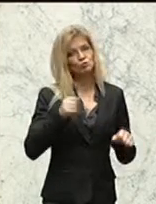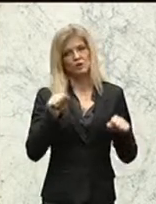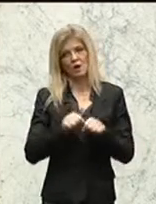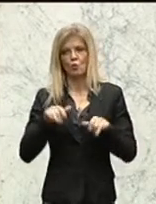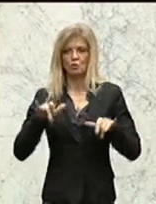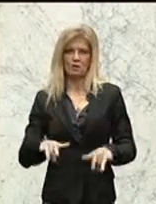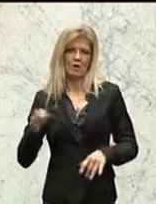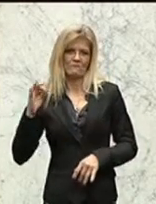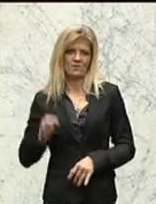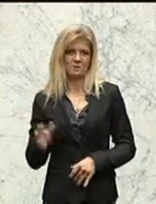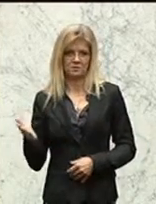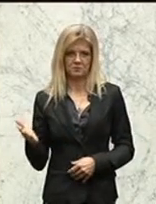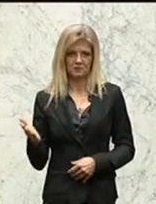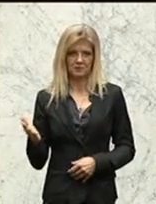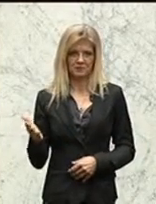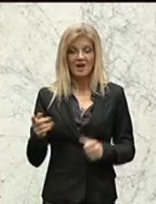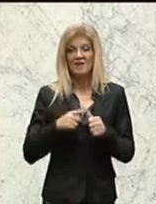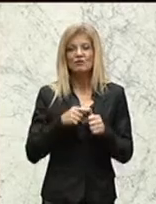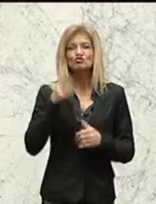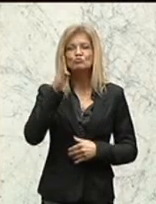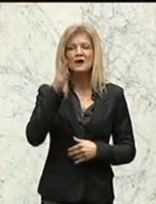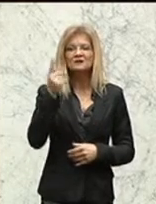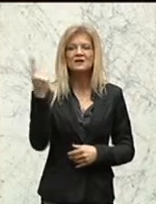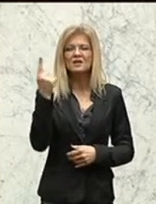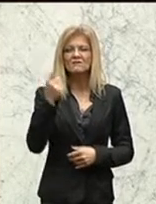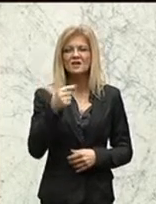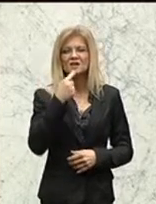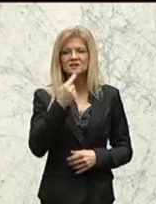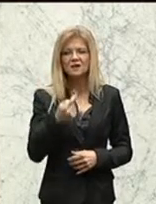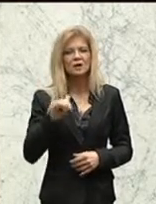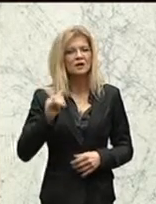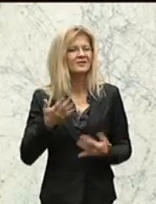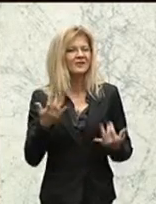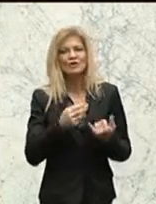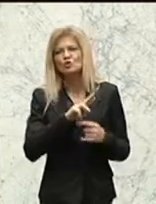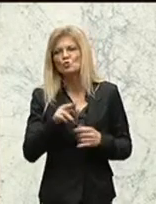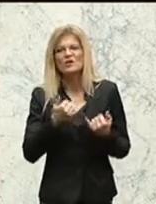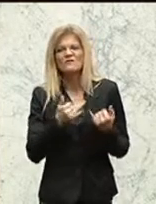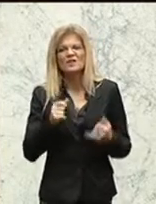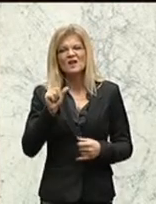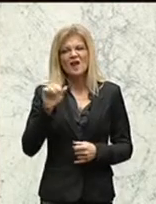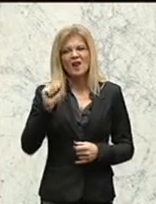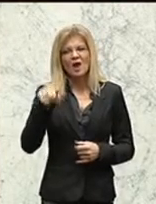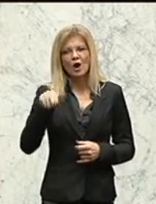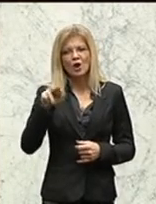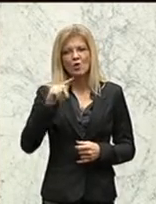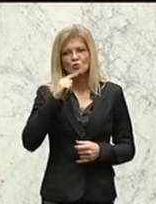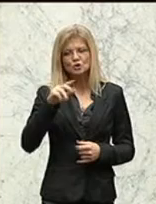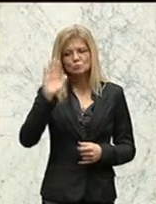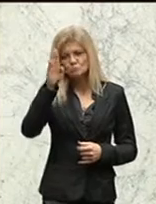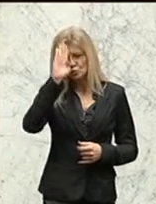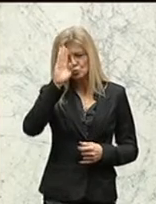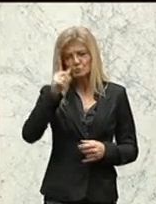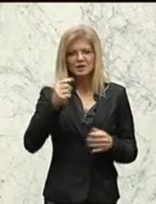hier herstellen wird und behaupten wird, dass es um Lausbubengeschichten geht, dann muss ich ihm gleich widersprechen. Es geht eben nicht